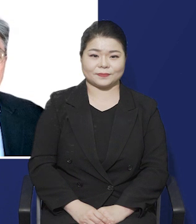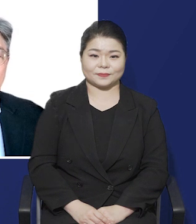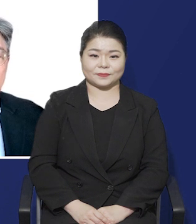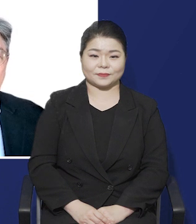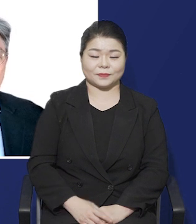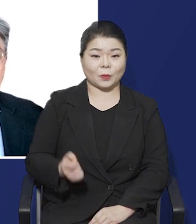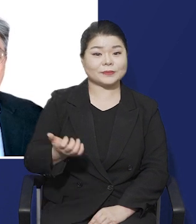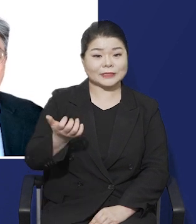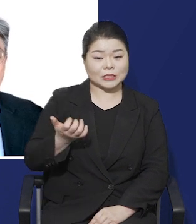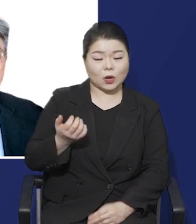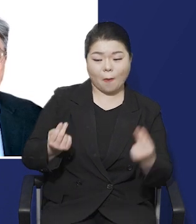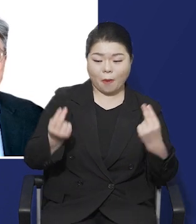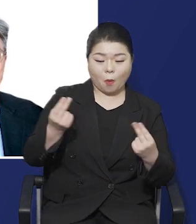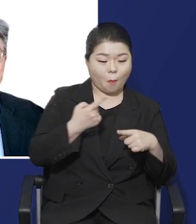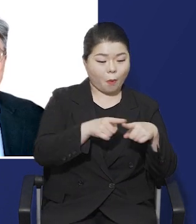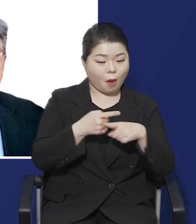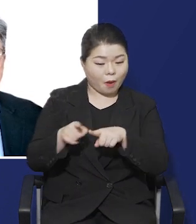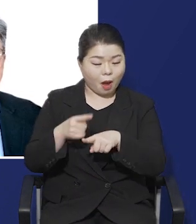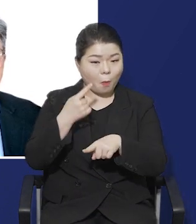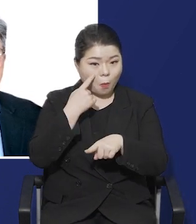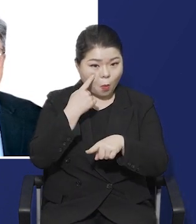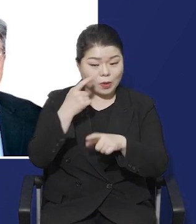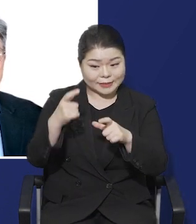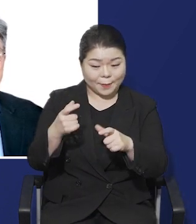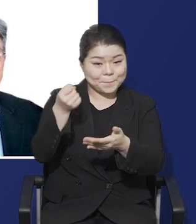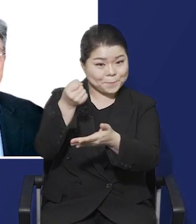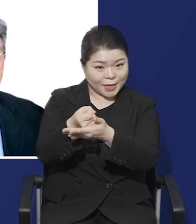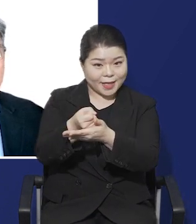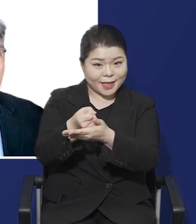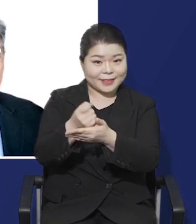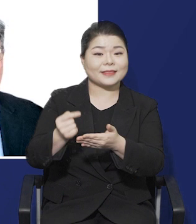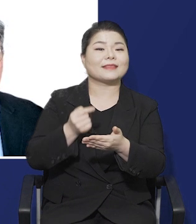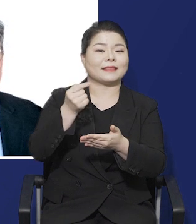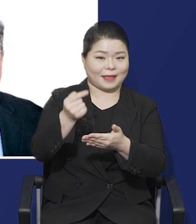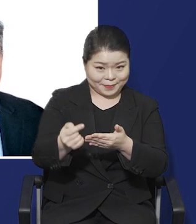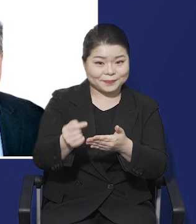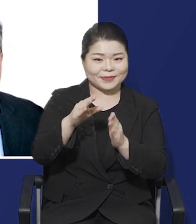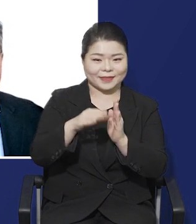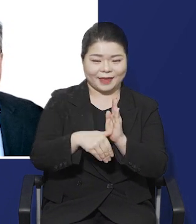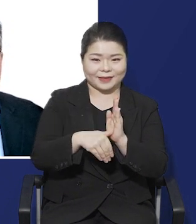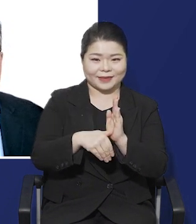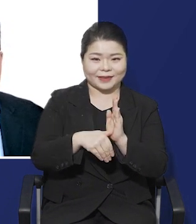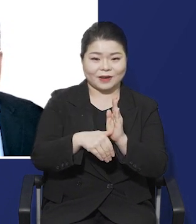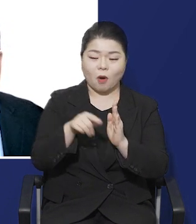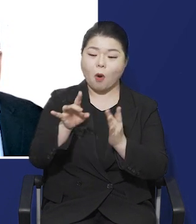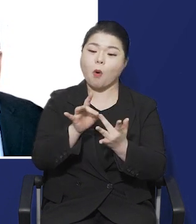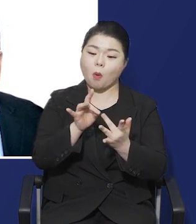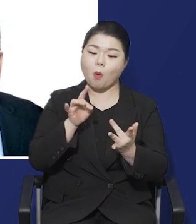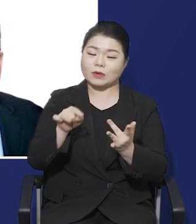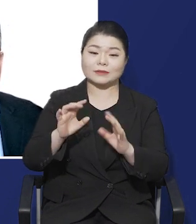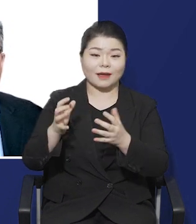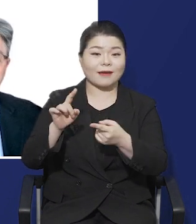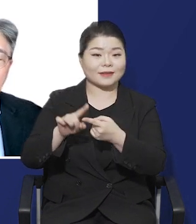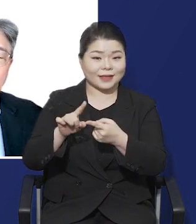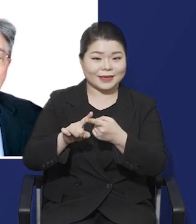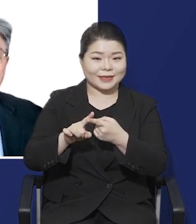방금 전 단계에서 비교 평가를 통해 지역을 선정하게 되면 그 다음 단계로서 그렇게 선정된 대상 국가에